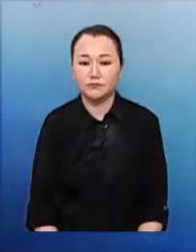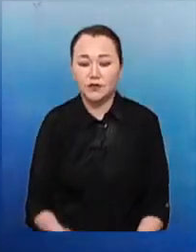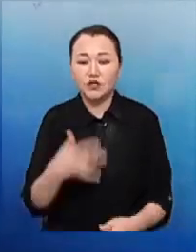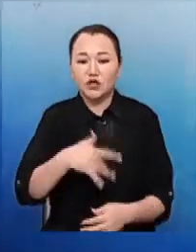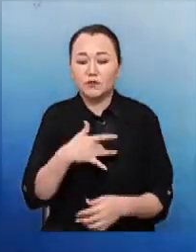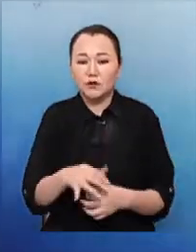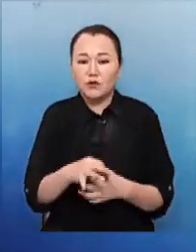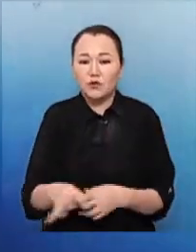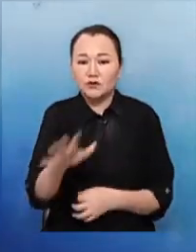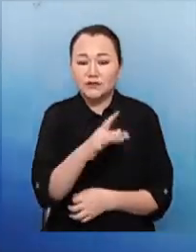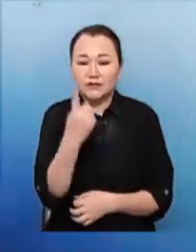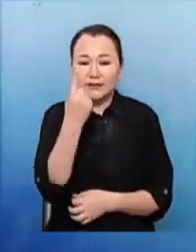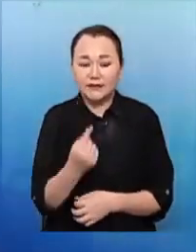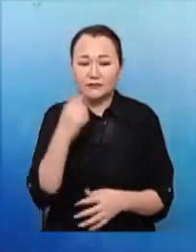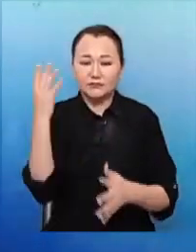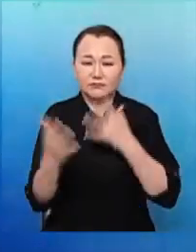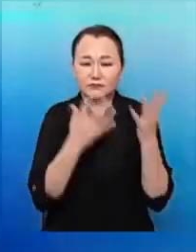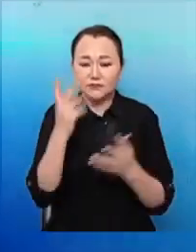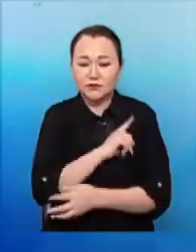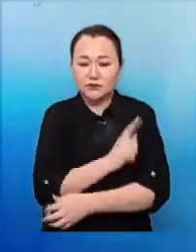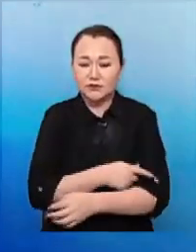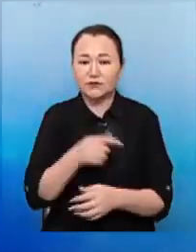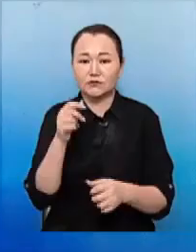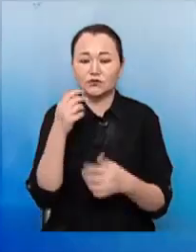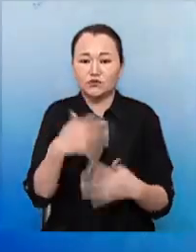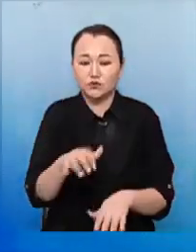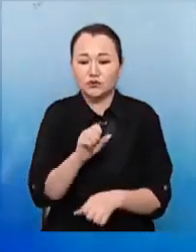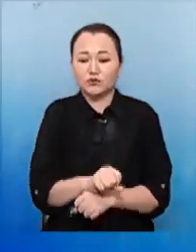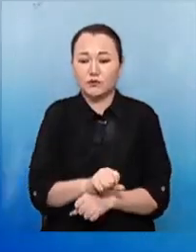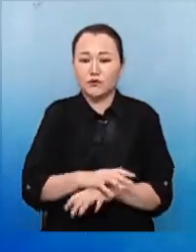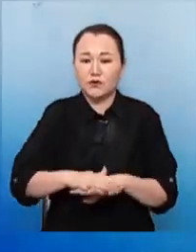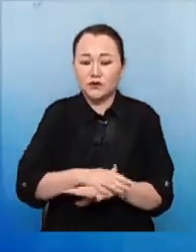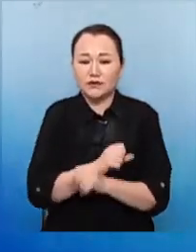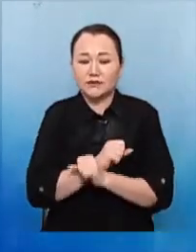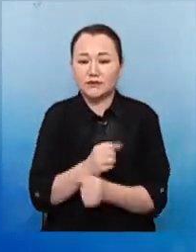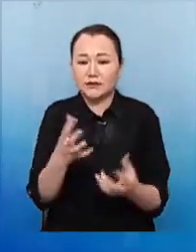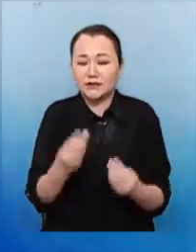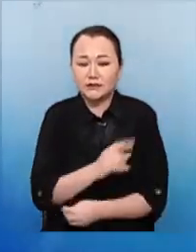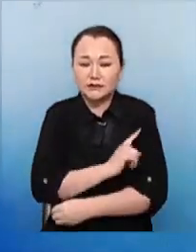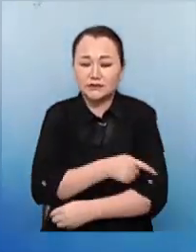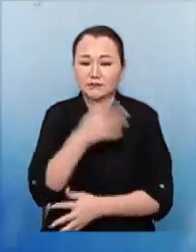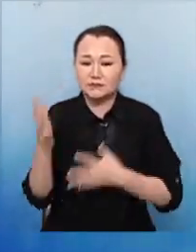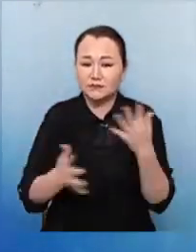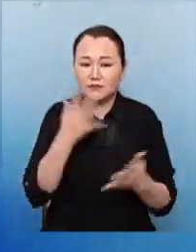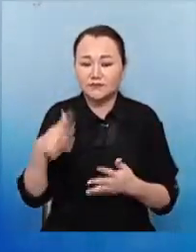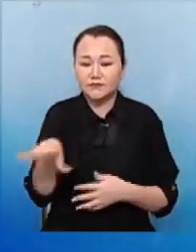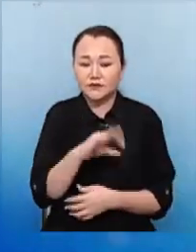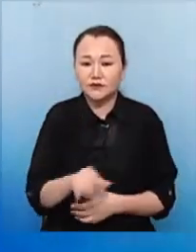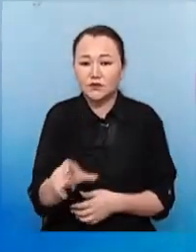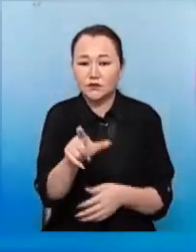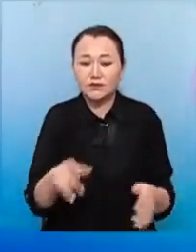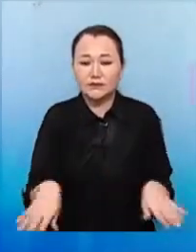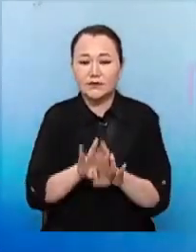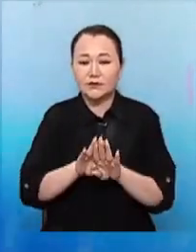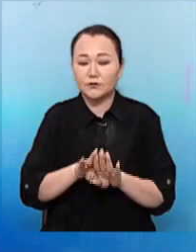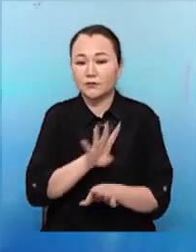Жамбыл облысында бір күндік боран тіршілікті туралатып тастады. Демалыс күндері өңірде қатты жел соғып, барлық жолдар бір мезетте